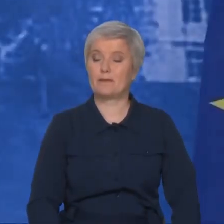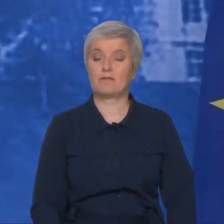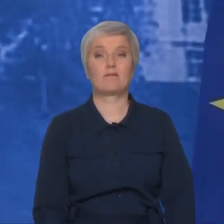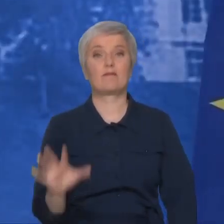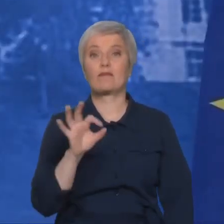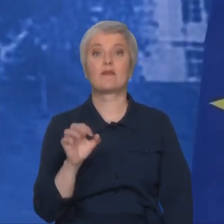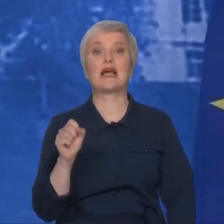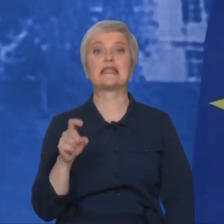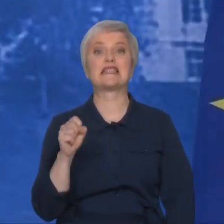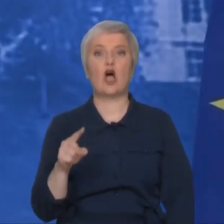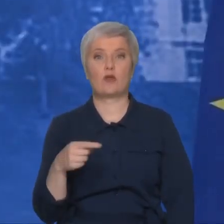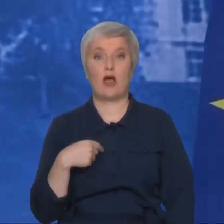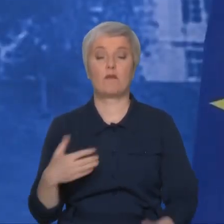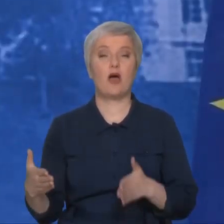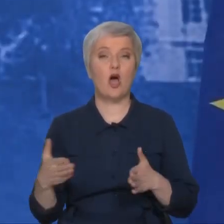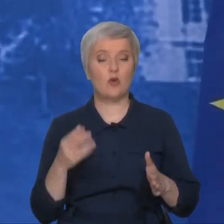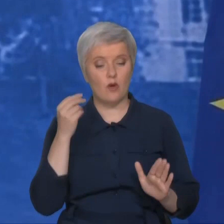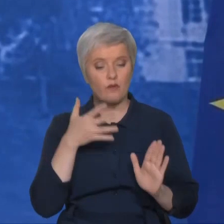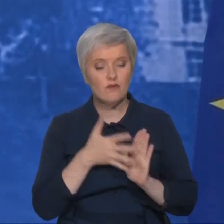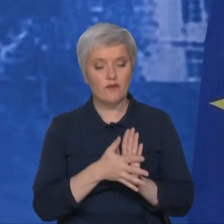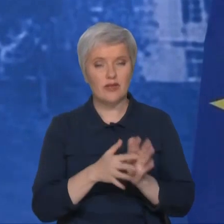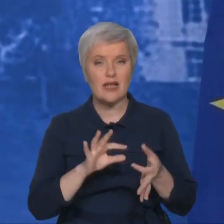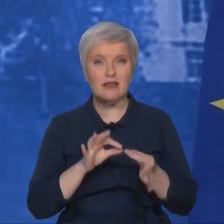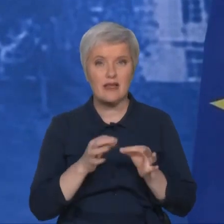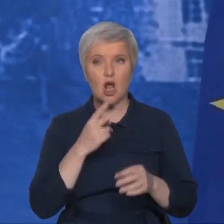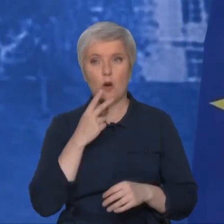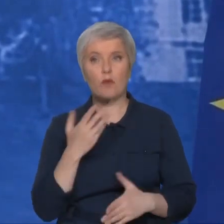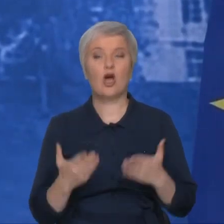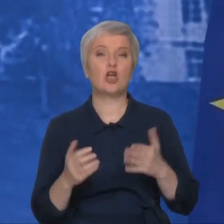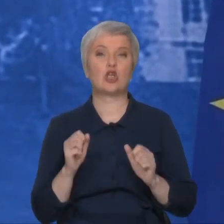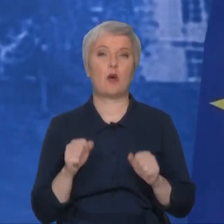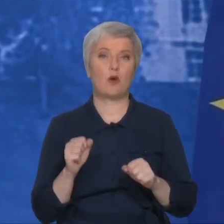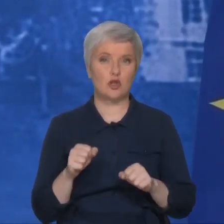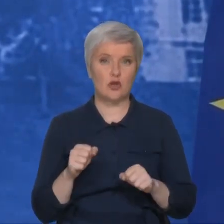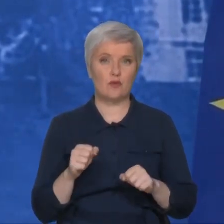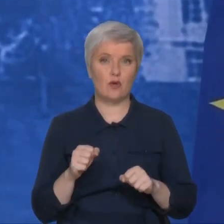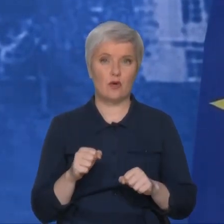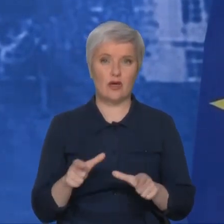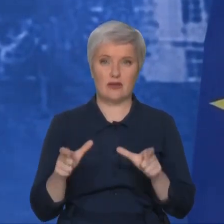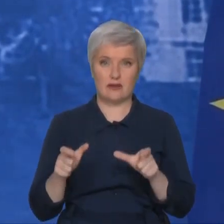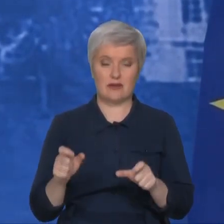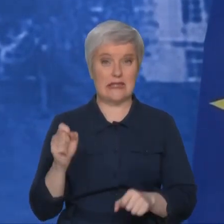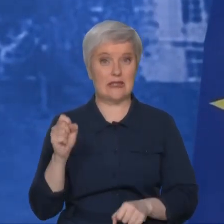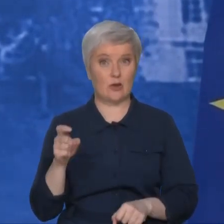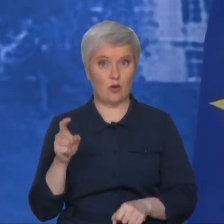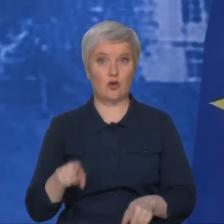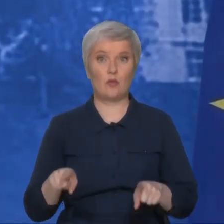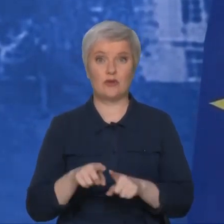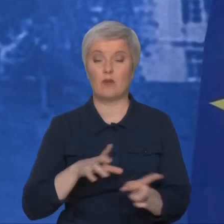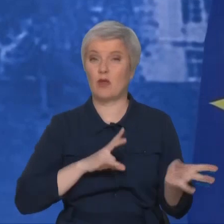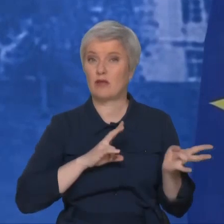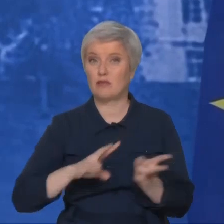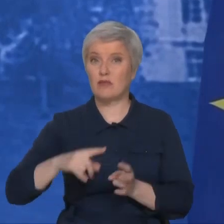Щодо золота, ми готові вивчити деталі і подивитися, чи можливо націлитися на золото з таким результатом, щоб це був удар по